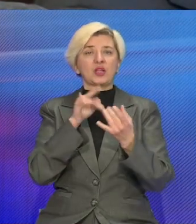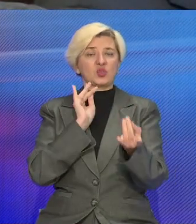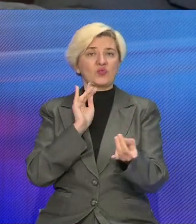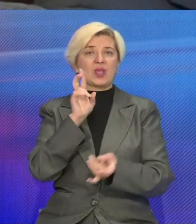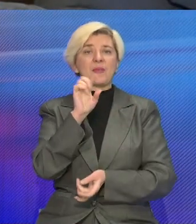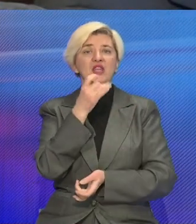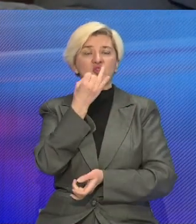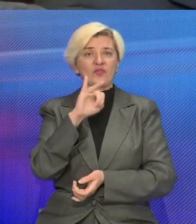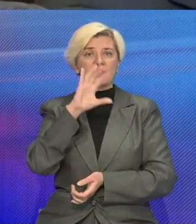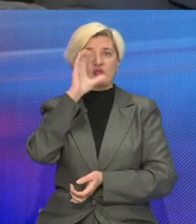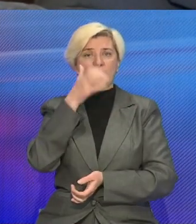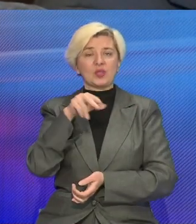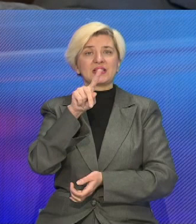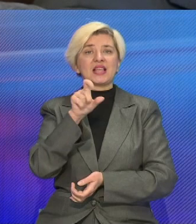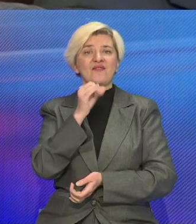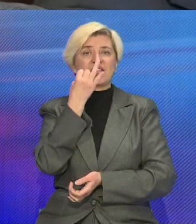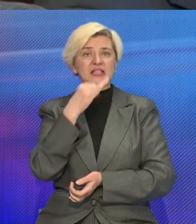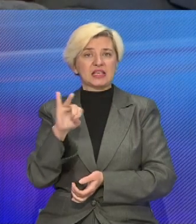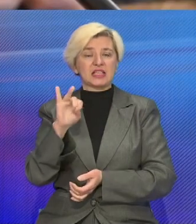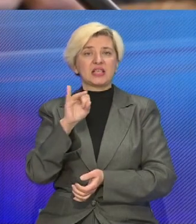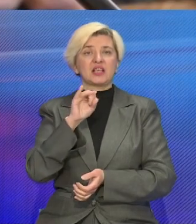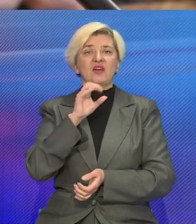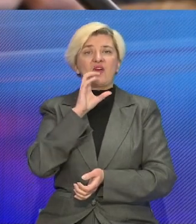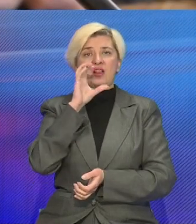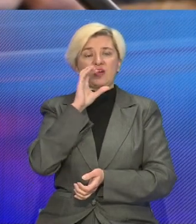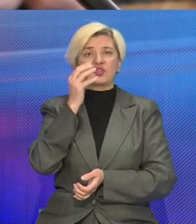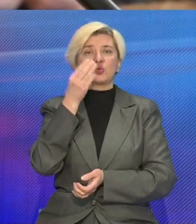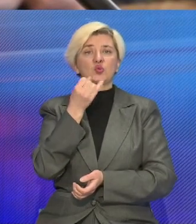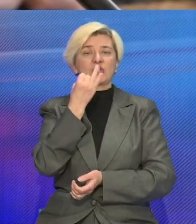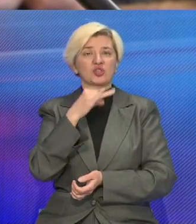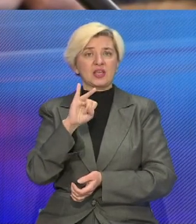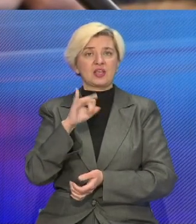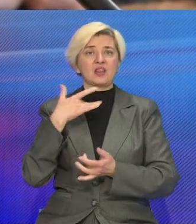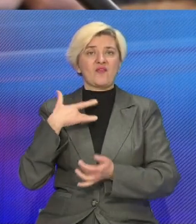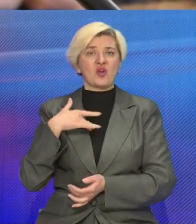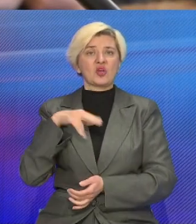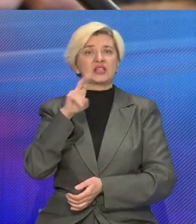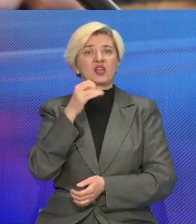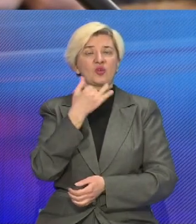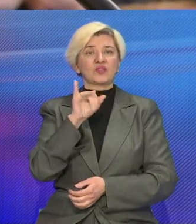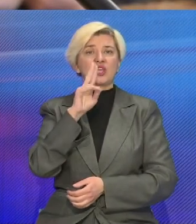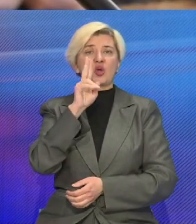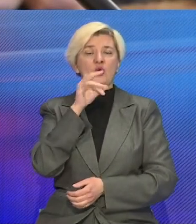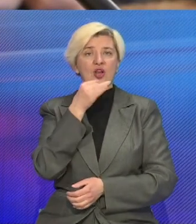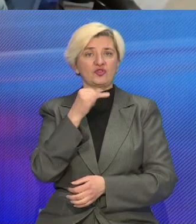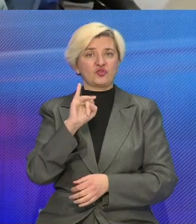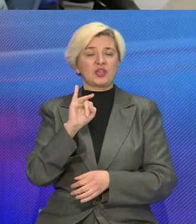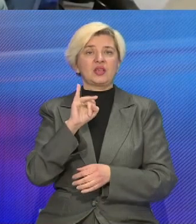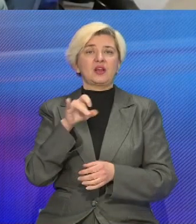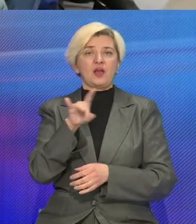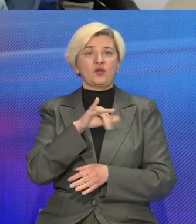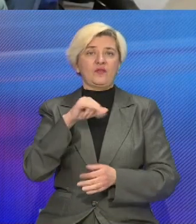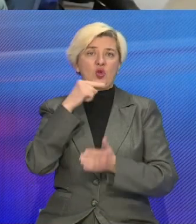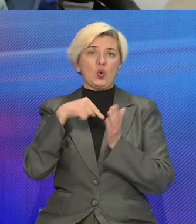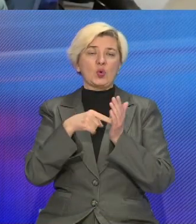Слонімського, Зельвінського, Волковицького, Щучинського, Свістоцького, Новогрудського, Дятловського, Карелівського районів і міста Гродно.